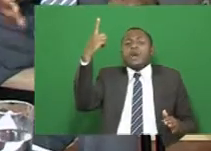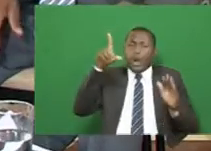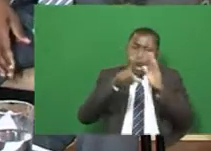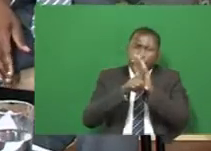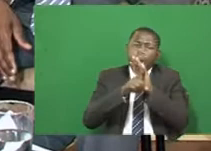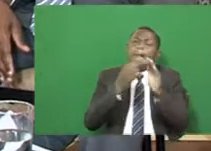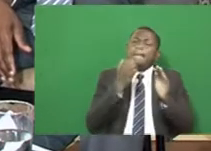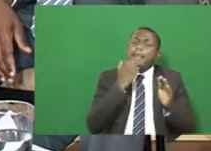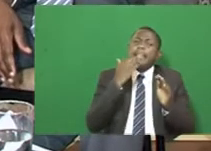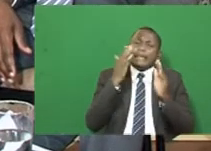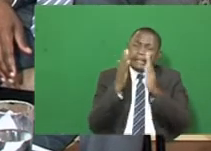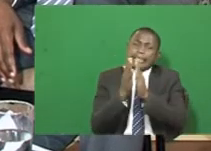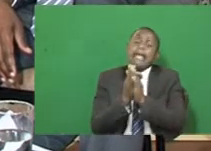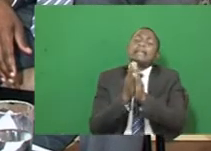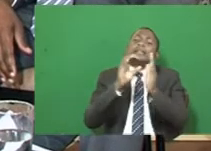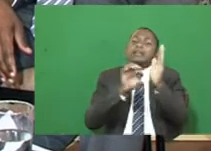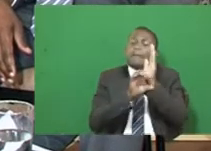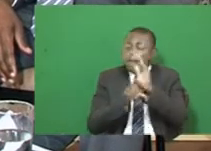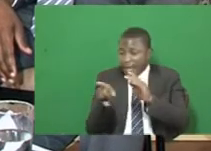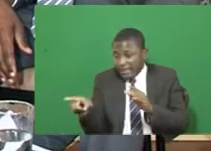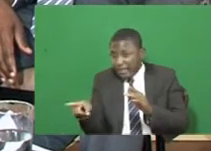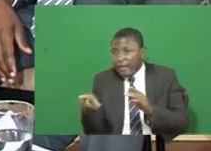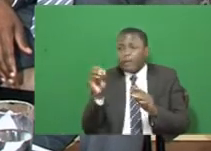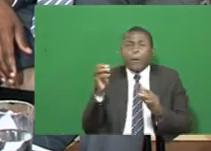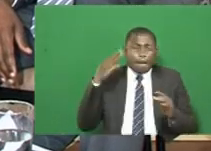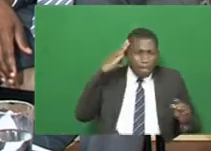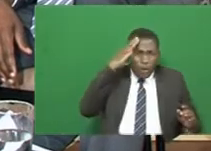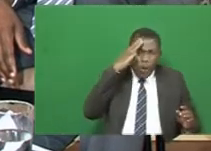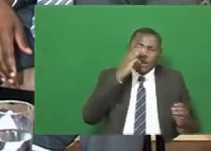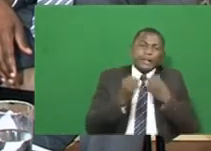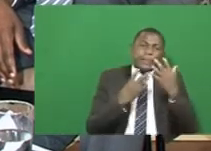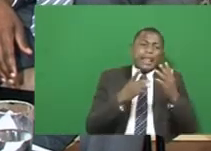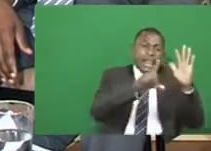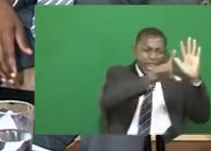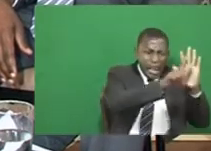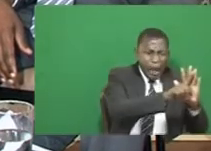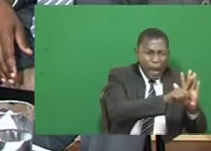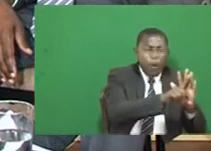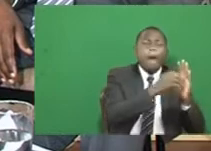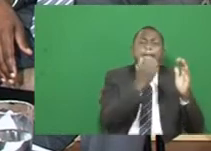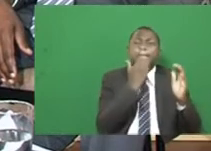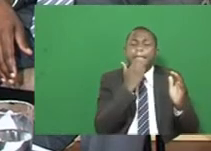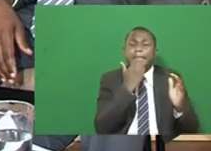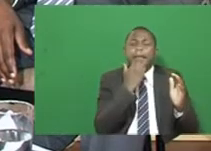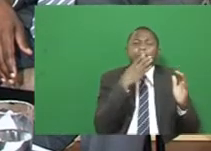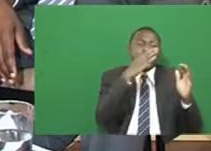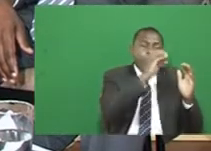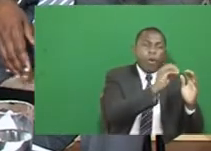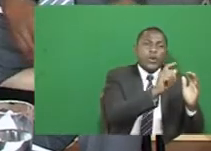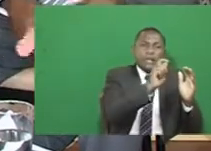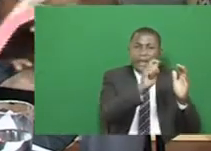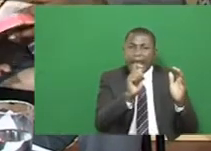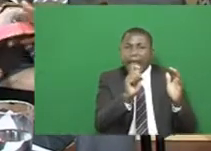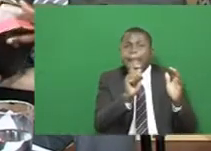kuba. Saka Paul anoti murayiro achireva chi Old Testament. Anoti murayiro achireva